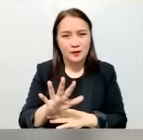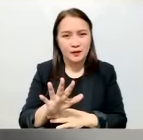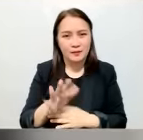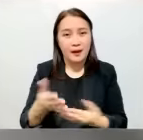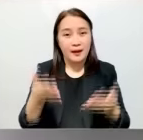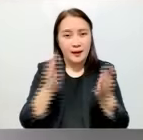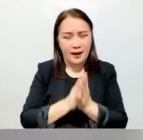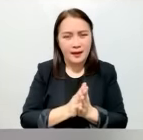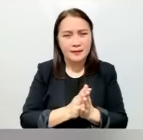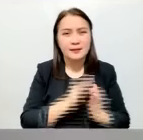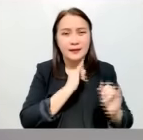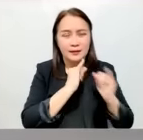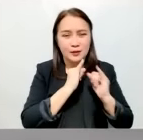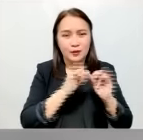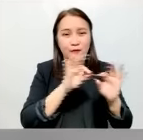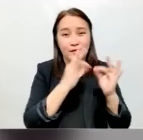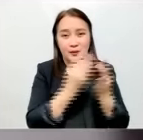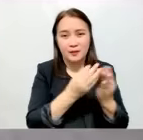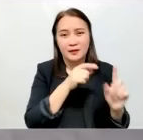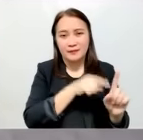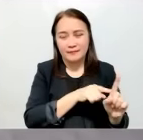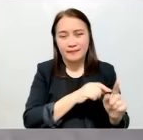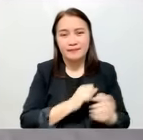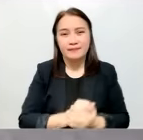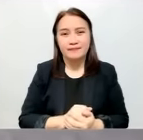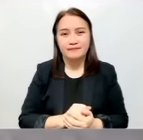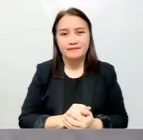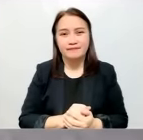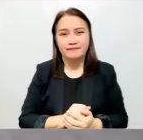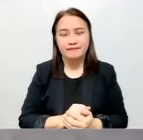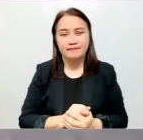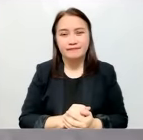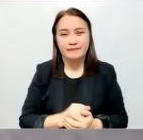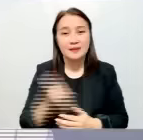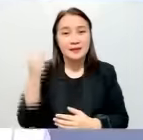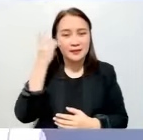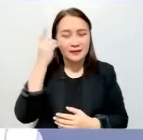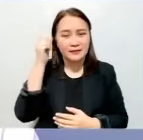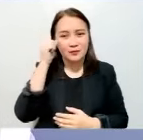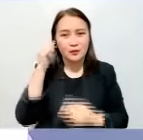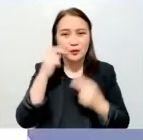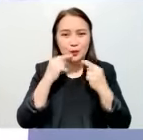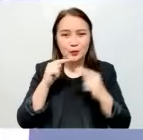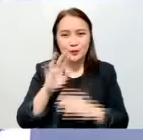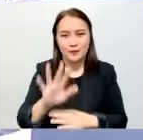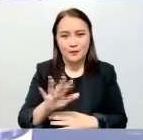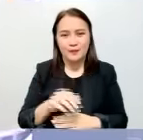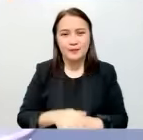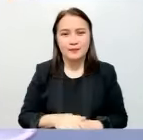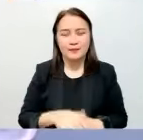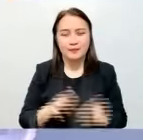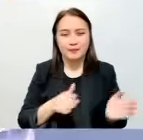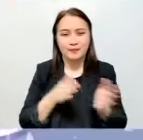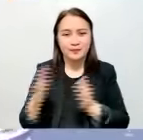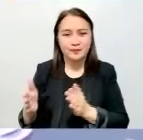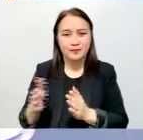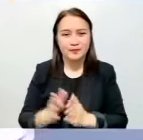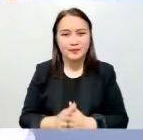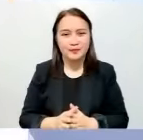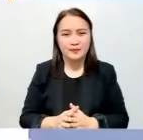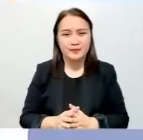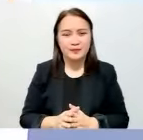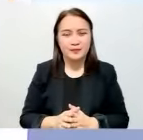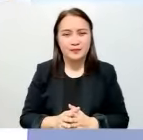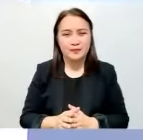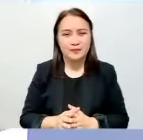pinaslang. Nagbabalita mula sa frontline, Dave Abuel, News 5. Sa pamaril din, napatay ang isang lalaki sa